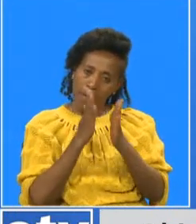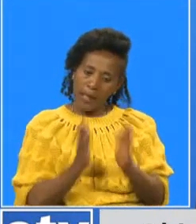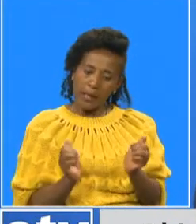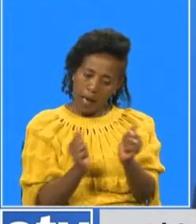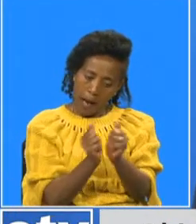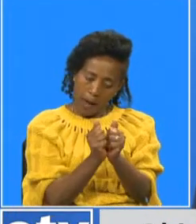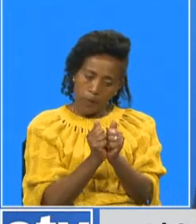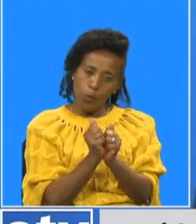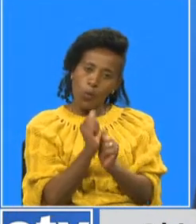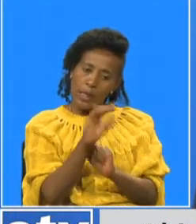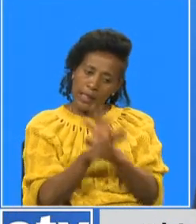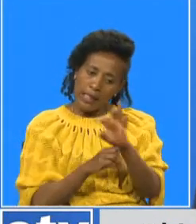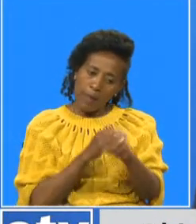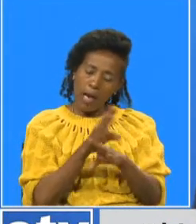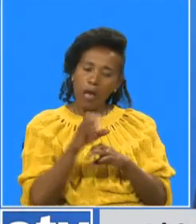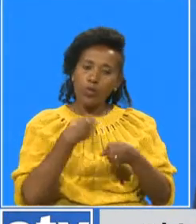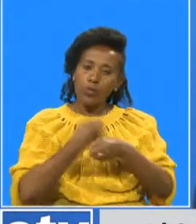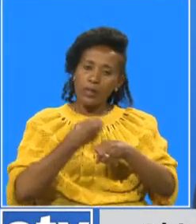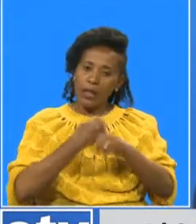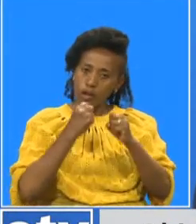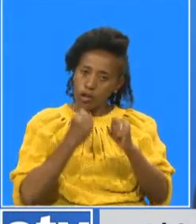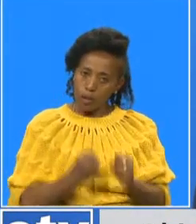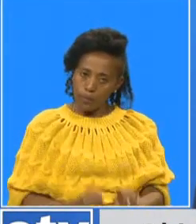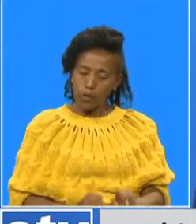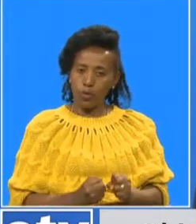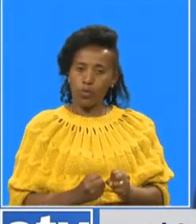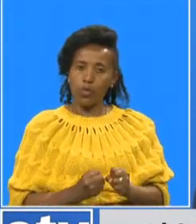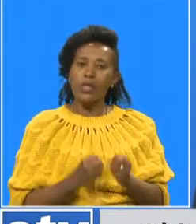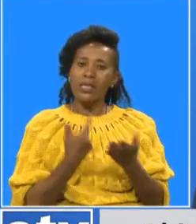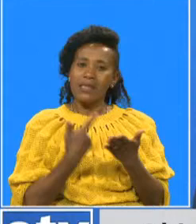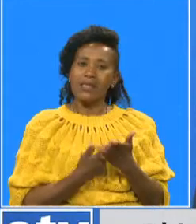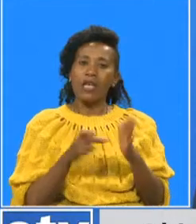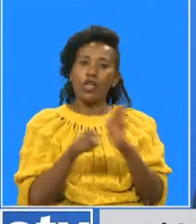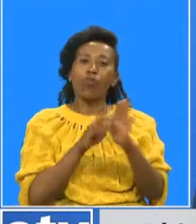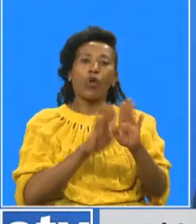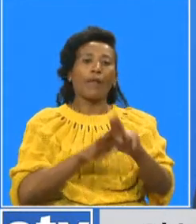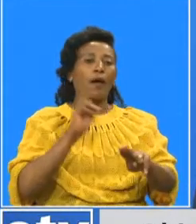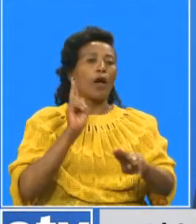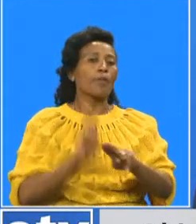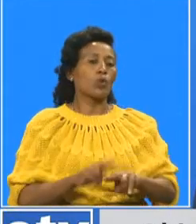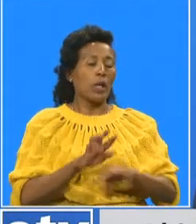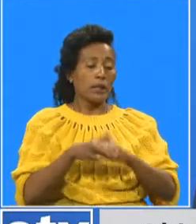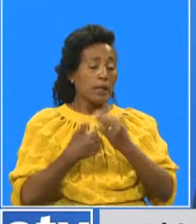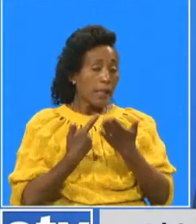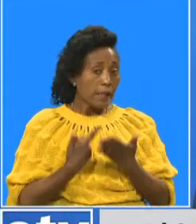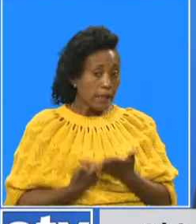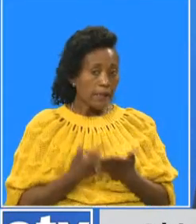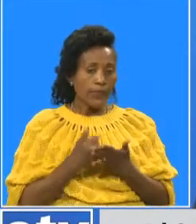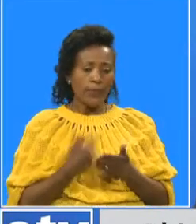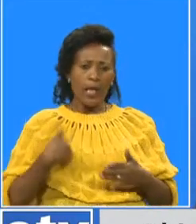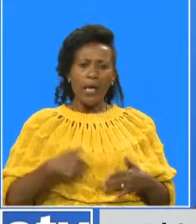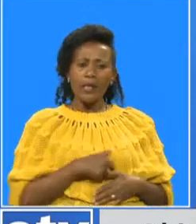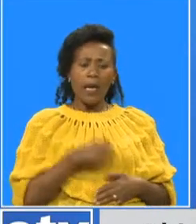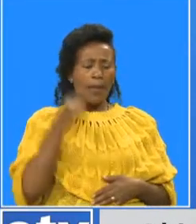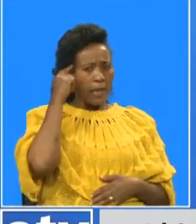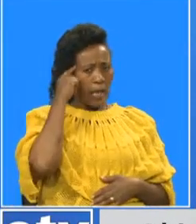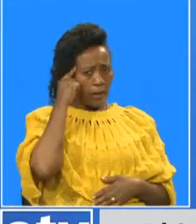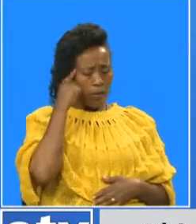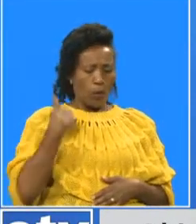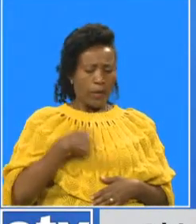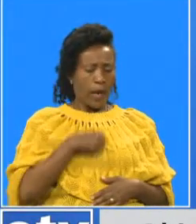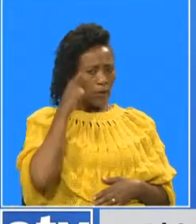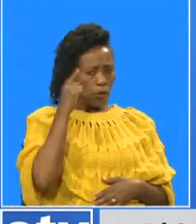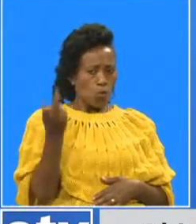አብረው እየተመካከሩ ሊሰሩ እንደሚችሉ ኦሬዲ ፕሮቶኮል ላይ ተቀምጧል። ስለዚህ እኛ